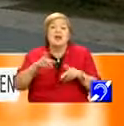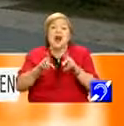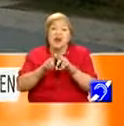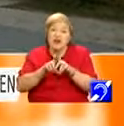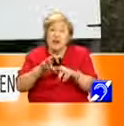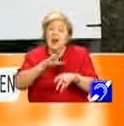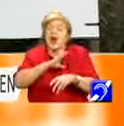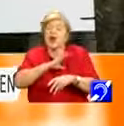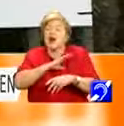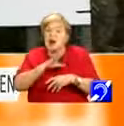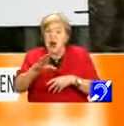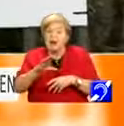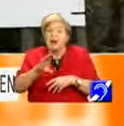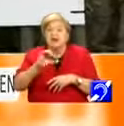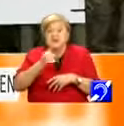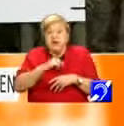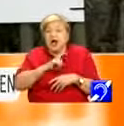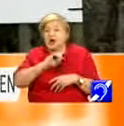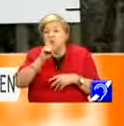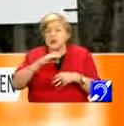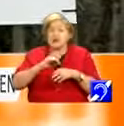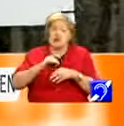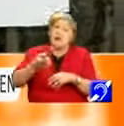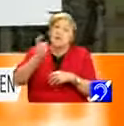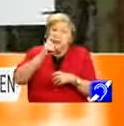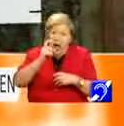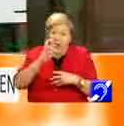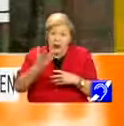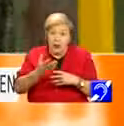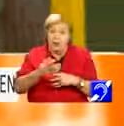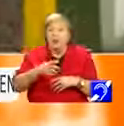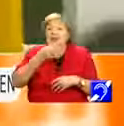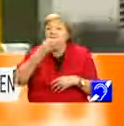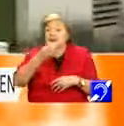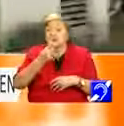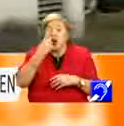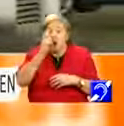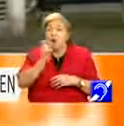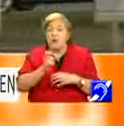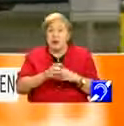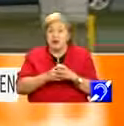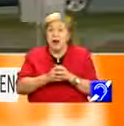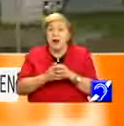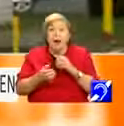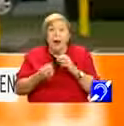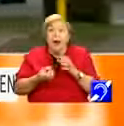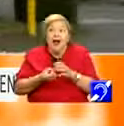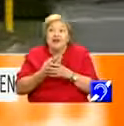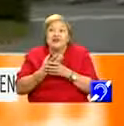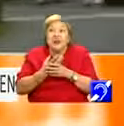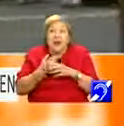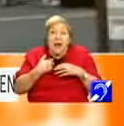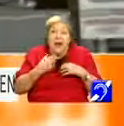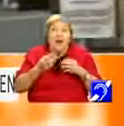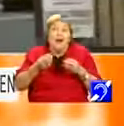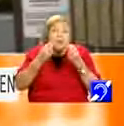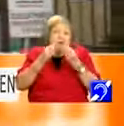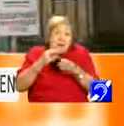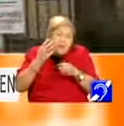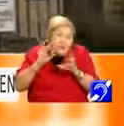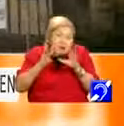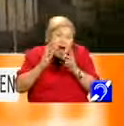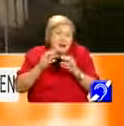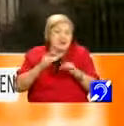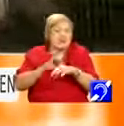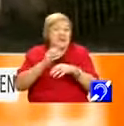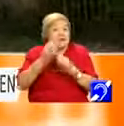stare gravă, dar stabilă, însă surse medicale precizează că unul dintre ei își dă semne de revenire ușoară. Acolo la Debrecen, în